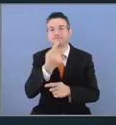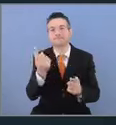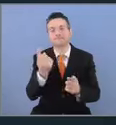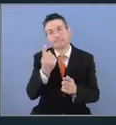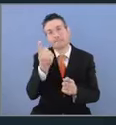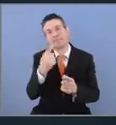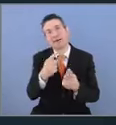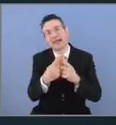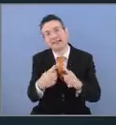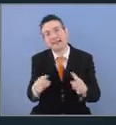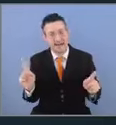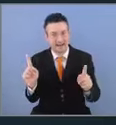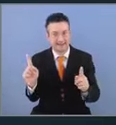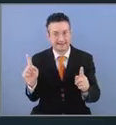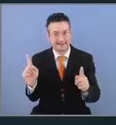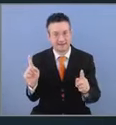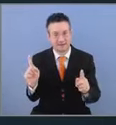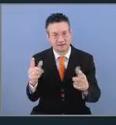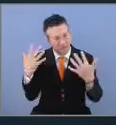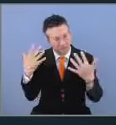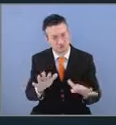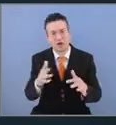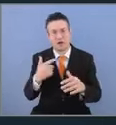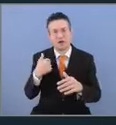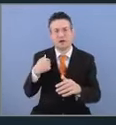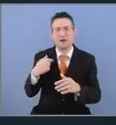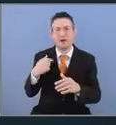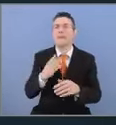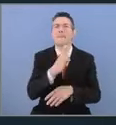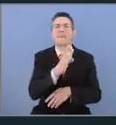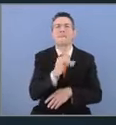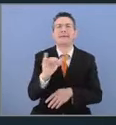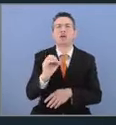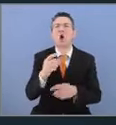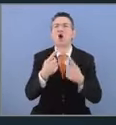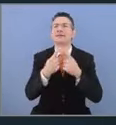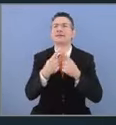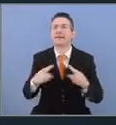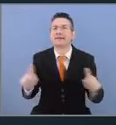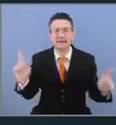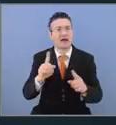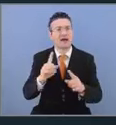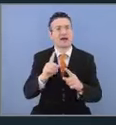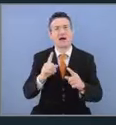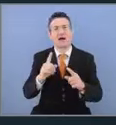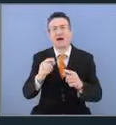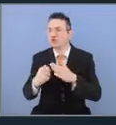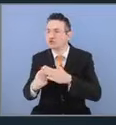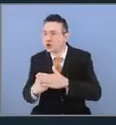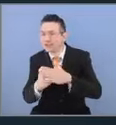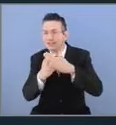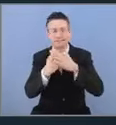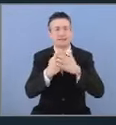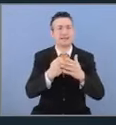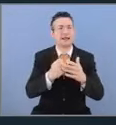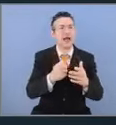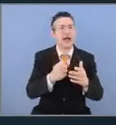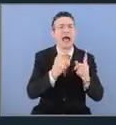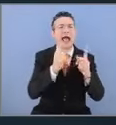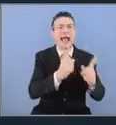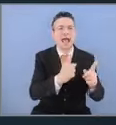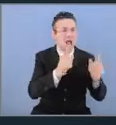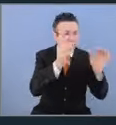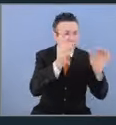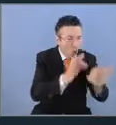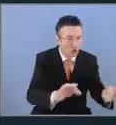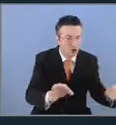parlando da tempo di biodiversità, di sostenibilità, di ecologia. Negli anni abbiamo perso in Italia, anche